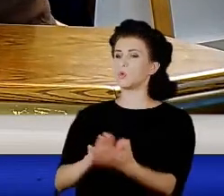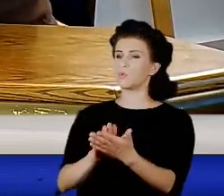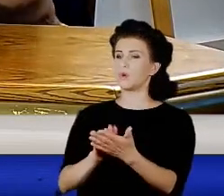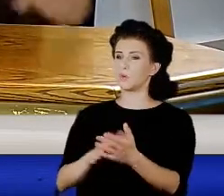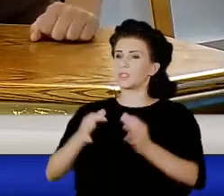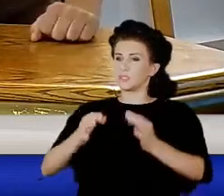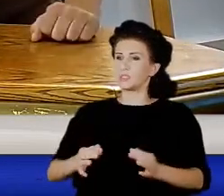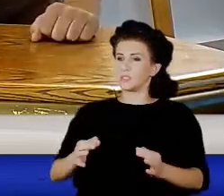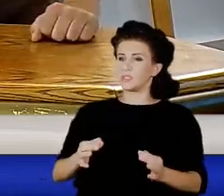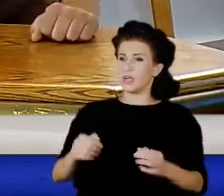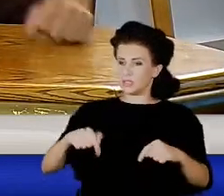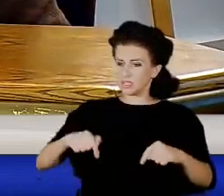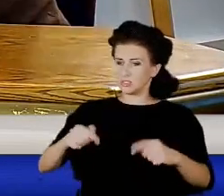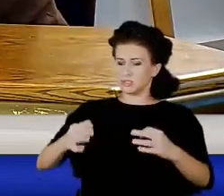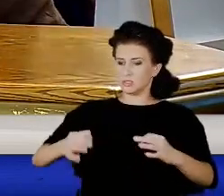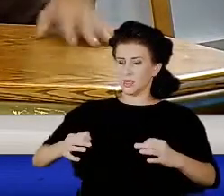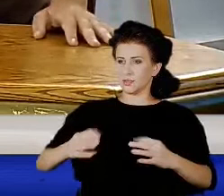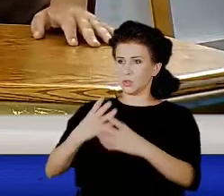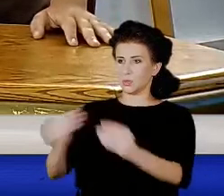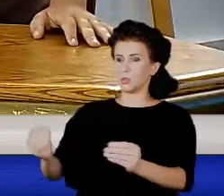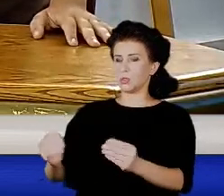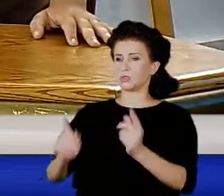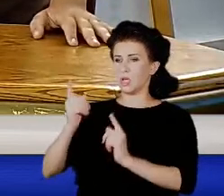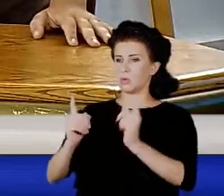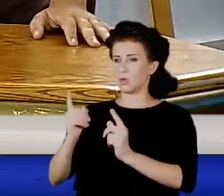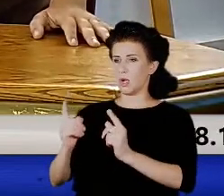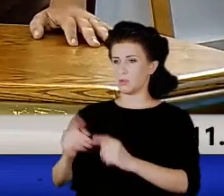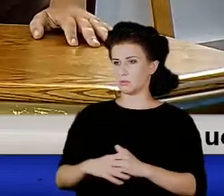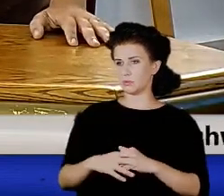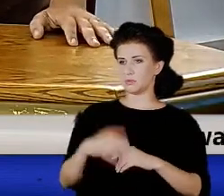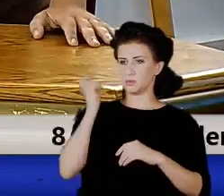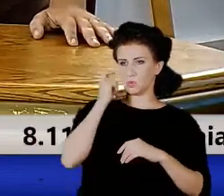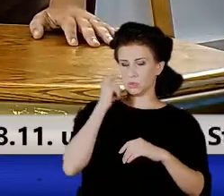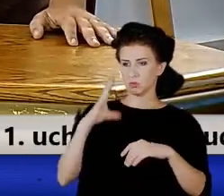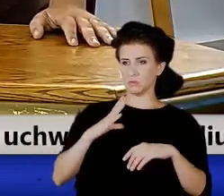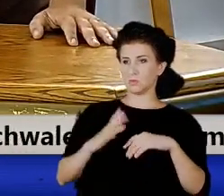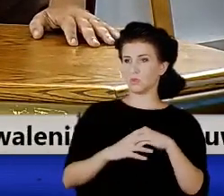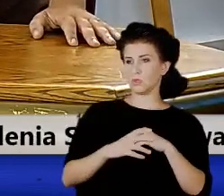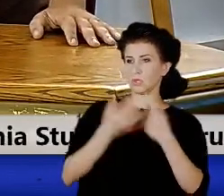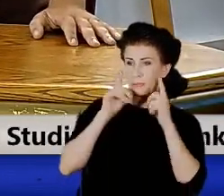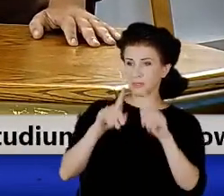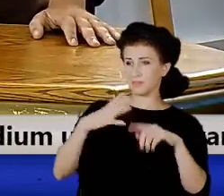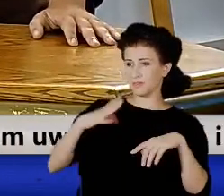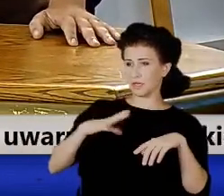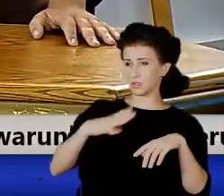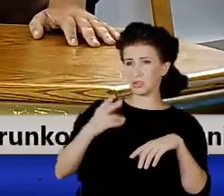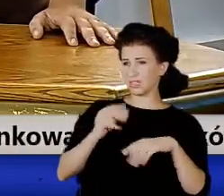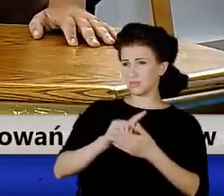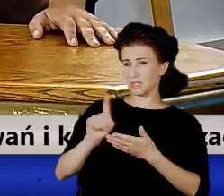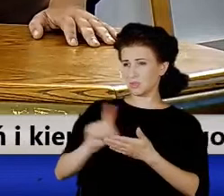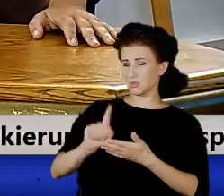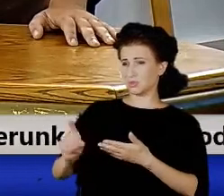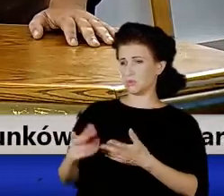momencie just now tego studium, to nie wiem, znikną ogródki działkowe, tak jak ostatnio usłyszeliśmy. Naprawdę warto się tak nie spieszyć,